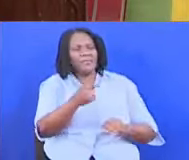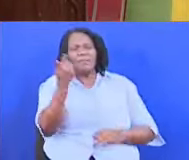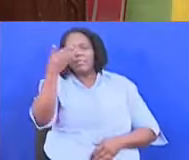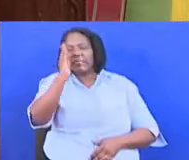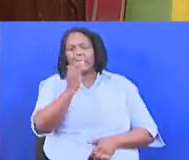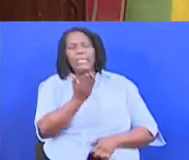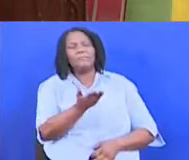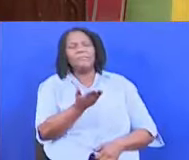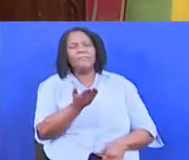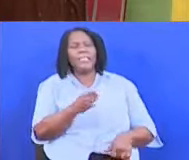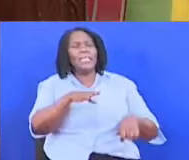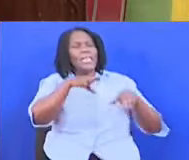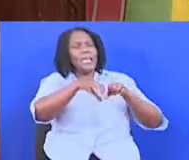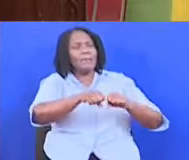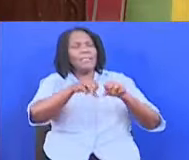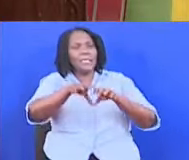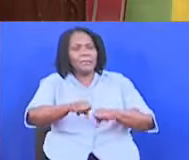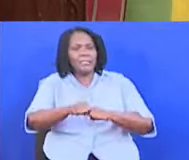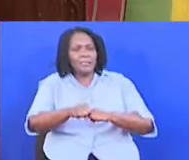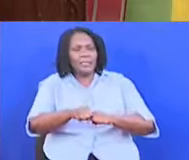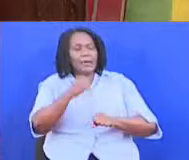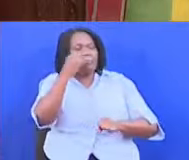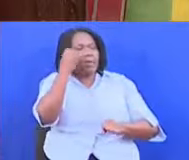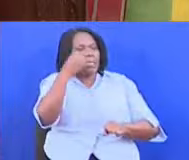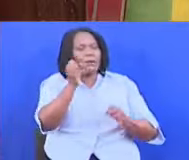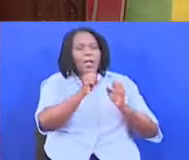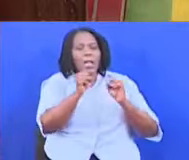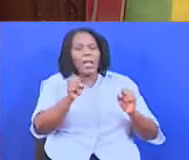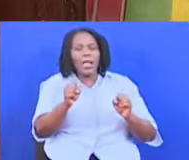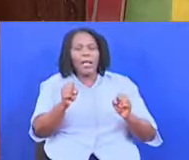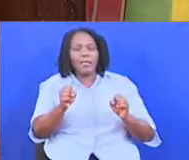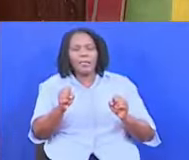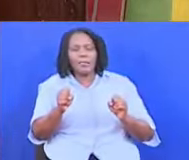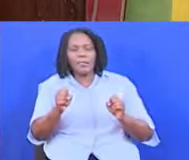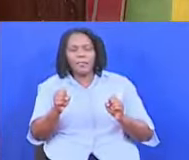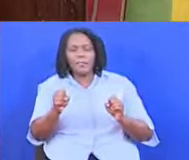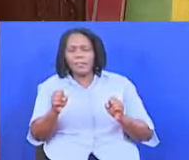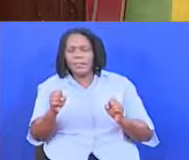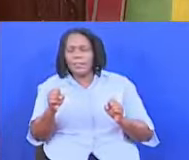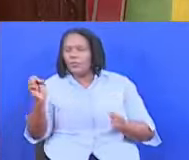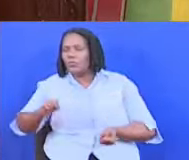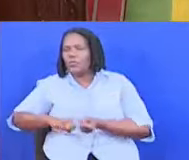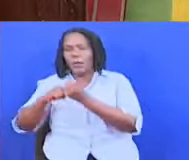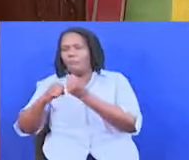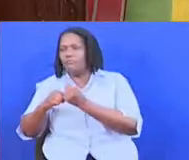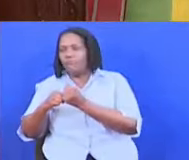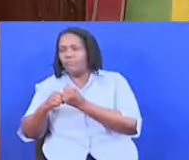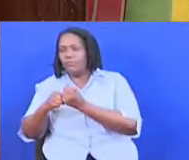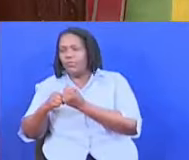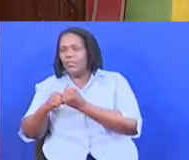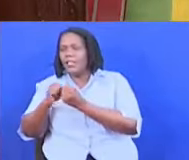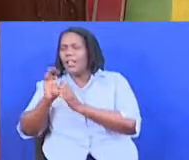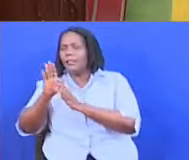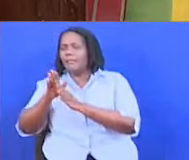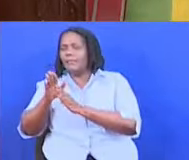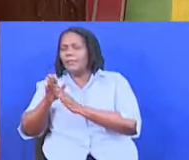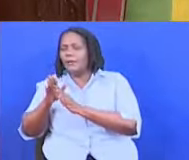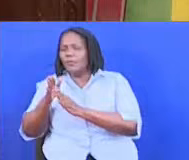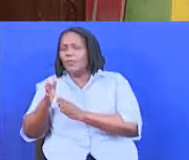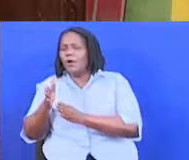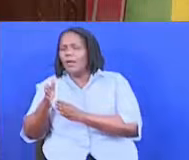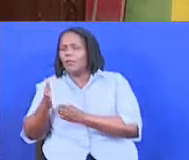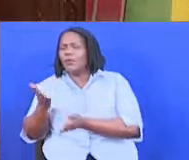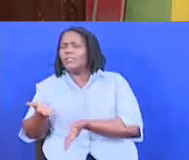hii inakamata sana lakini haiweki nguvu kwenye matibabu. Mimi naomba tu nimemsahau ni nani. Naomba tu